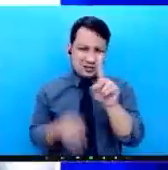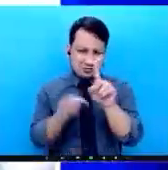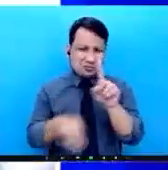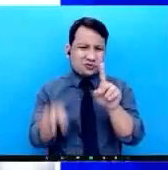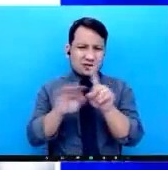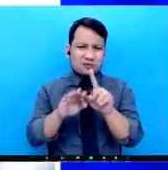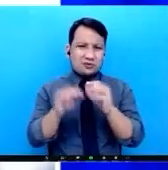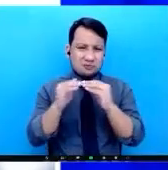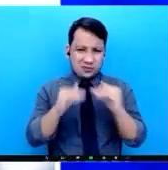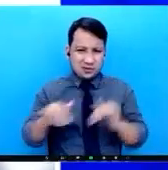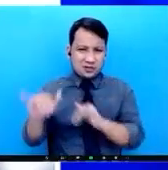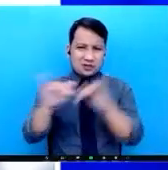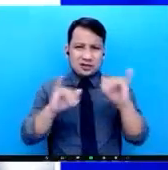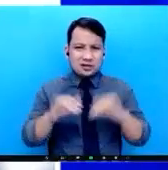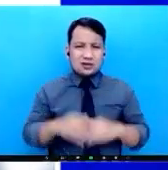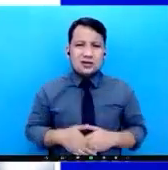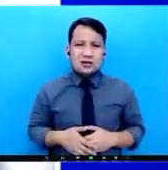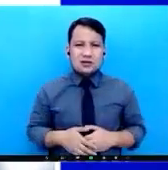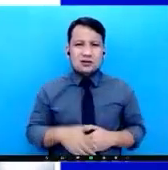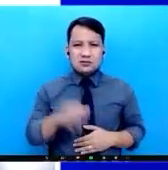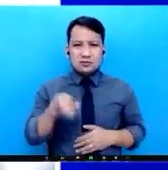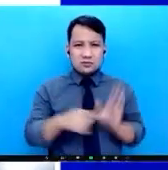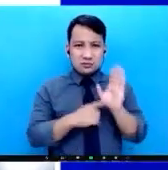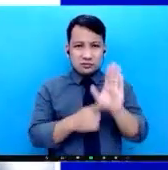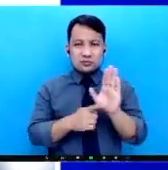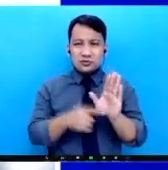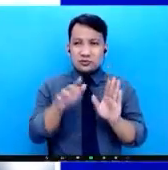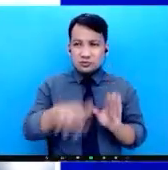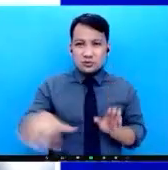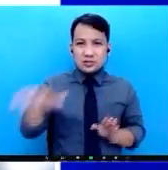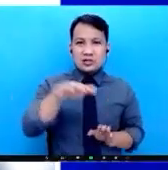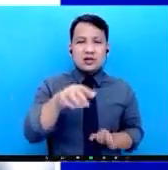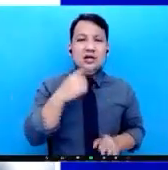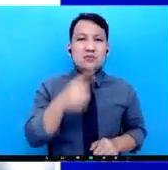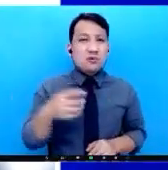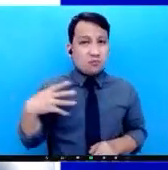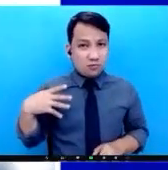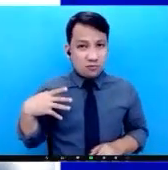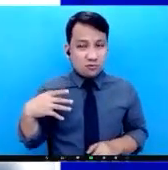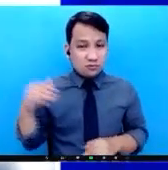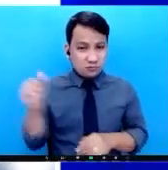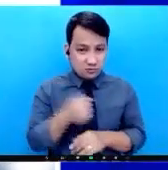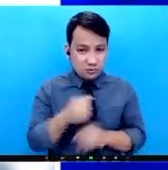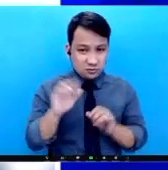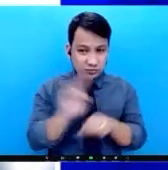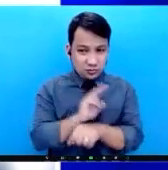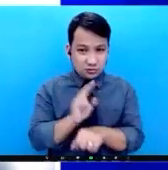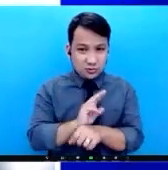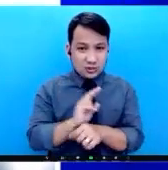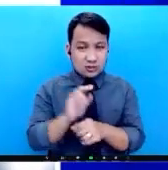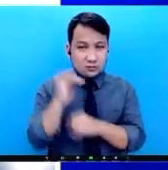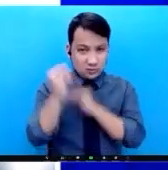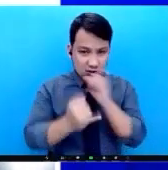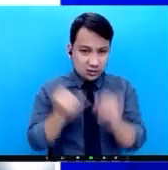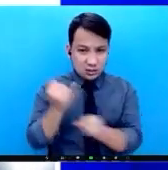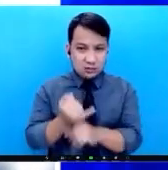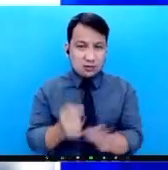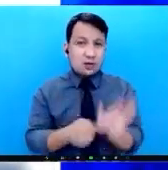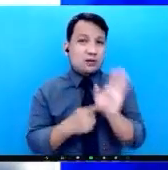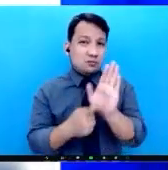mga ipakikita sa buong Pilipinas at kung kailangan gamitin yan sa international, parang yan ang